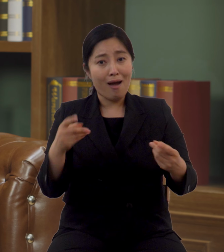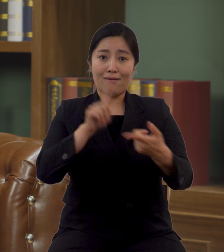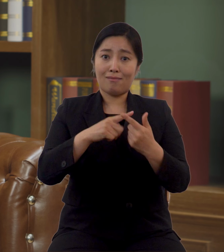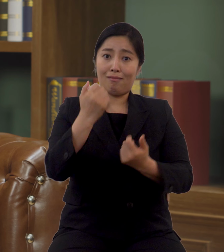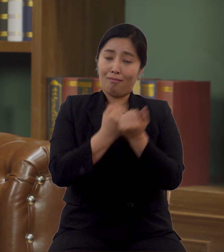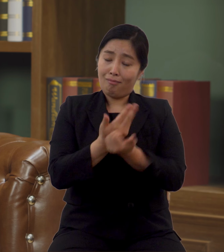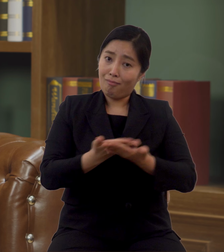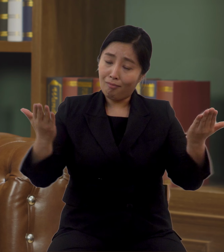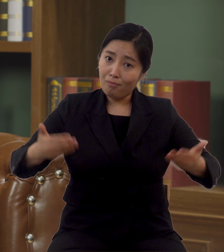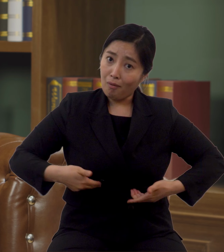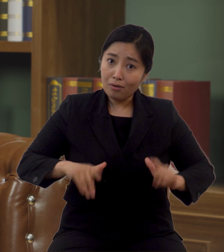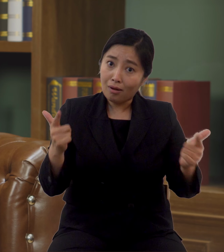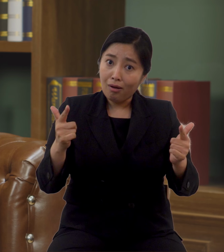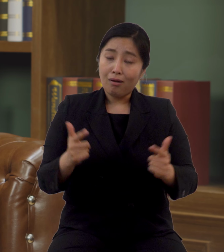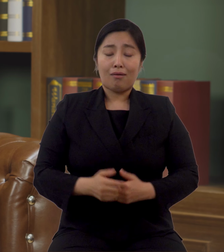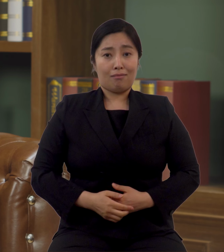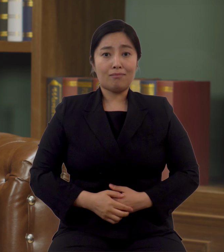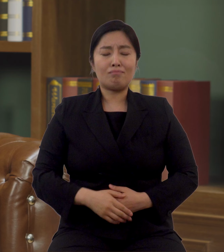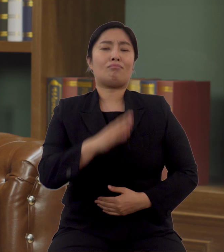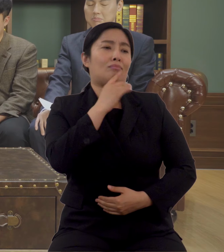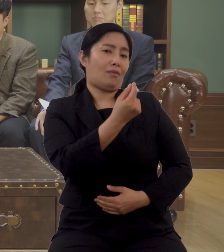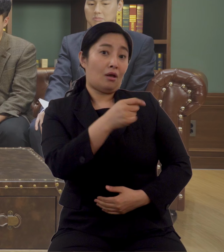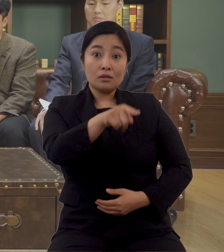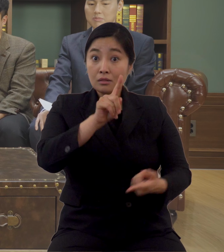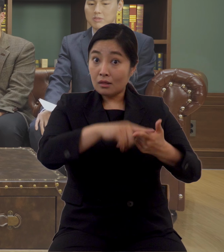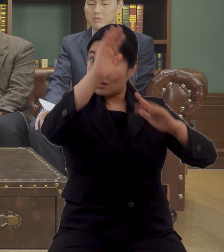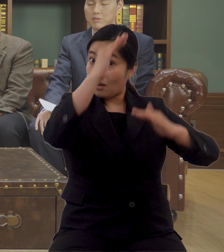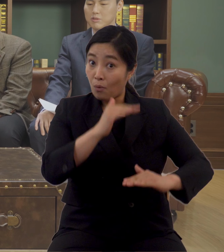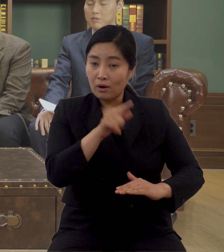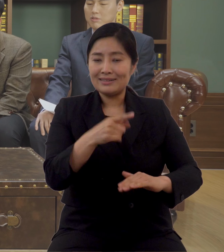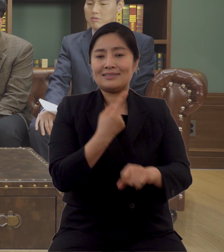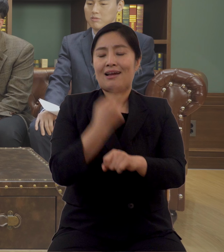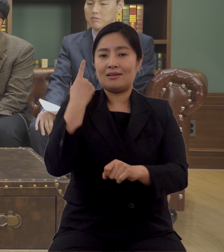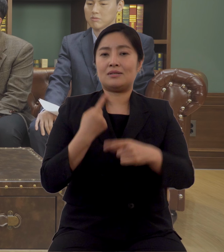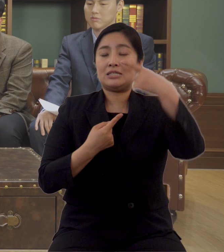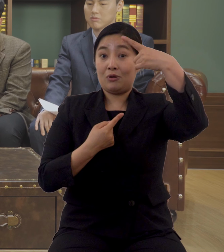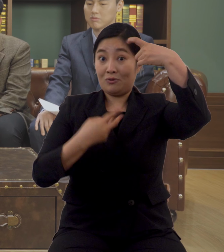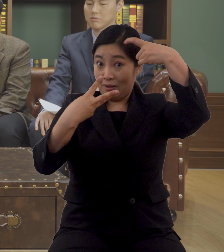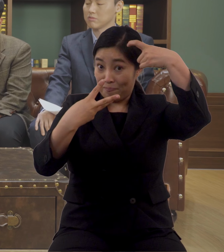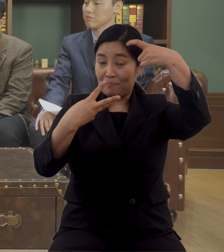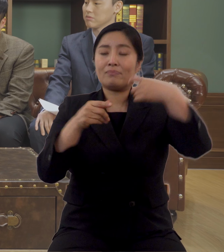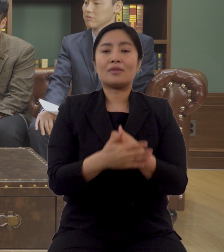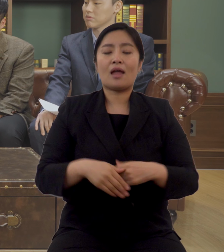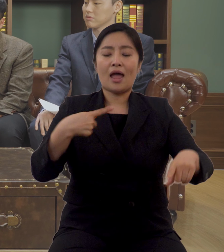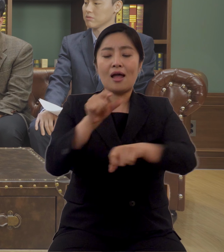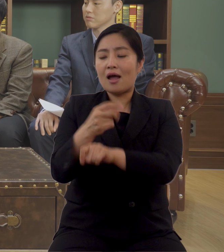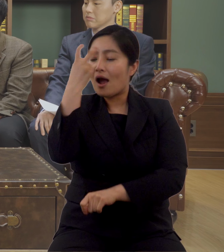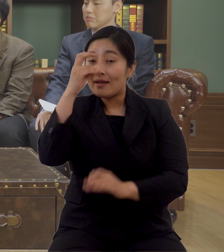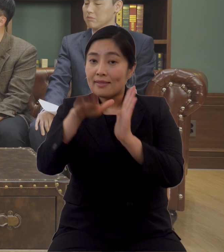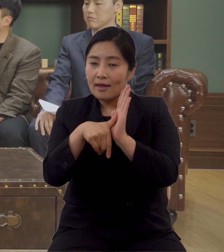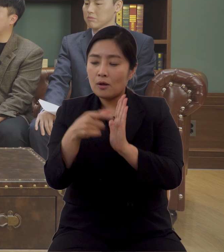충분히 거쳤다라는 정도의 안내는 있어야 되는 거 아닌가요? 아, 그래요. 그 내용은 이제 작년 11월 3일에